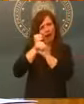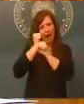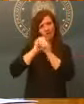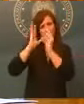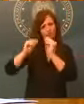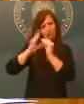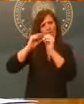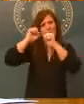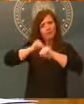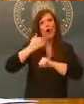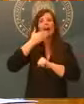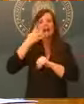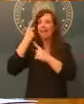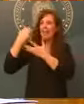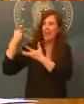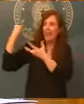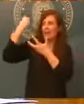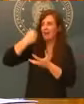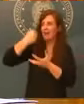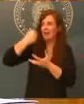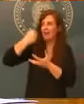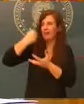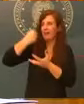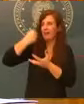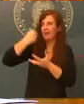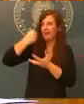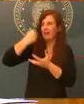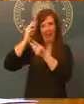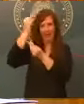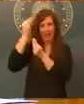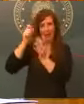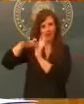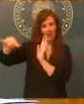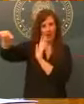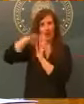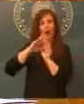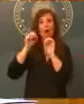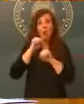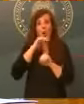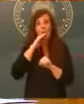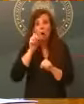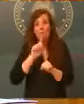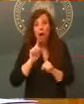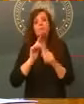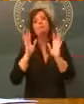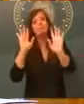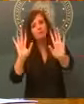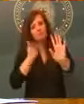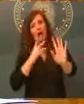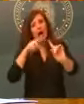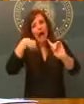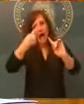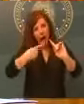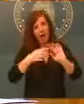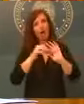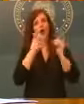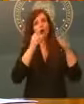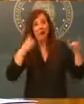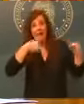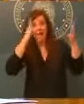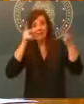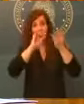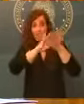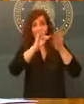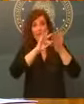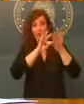enti locali. Se non dovessero bastare, abbiamo ripreso i 3.000 edifici scolastici che erano stati dismessi a causa del